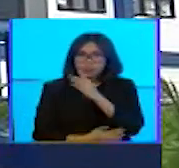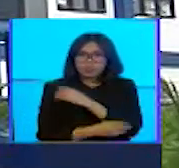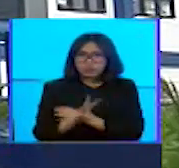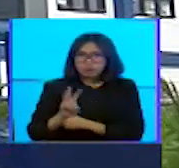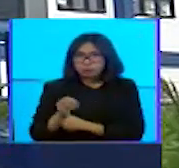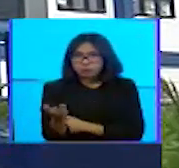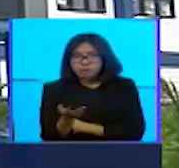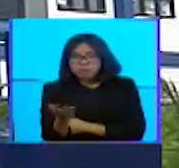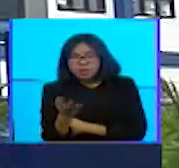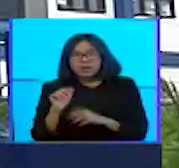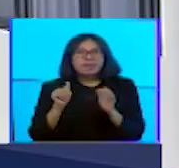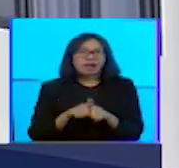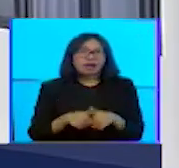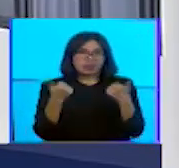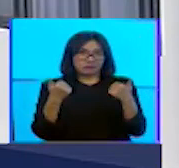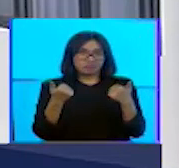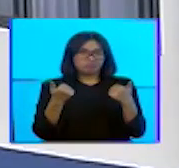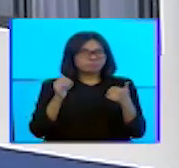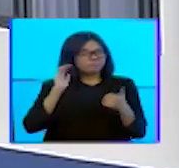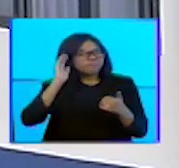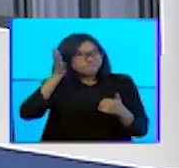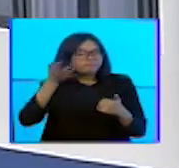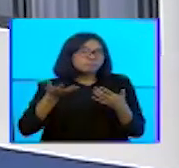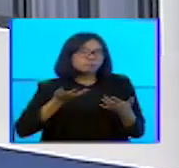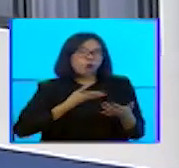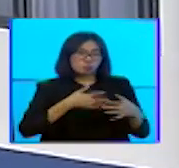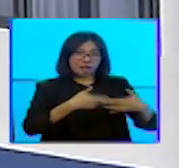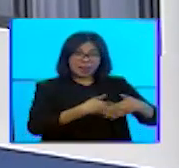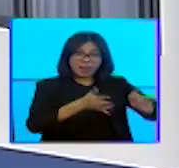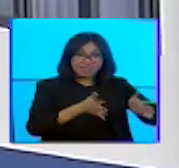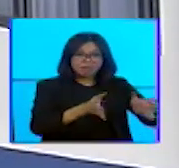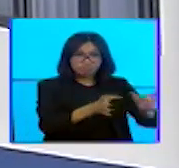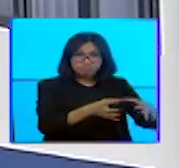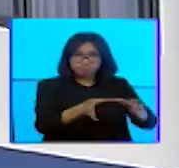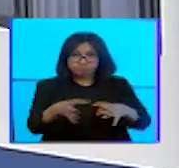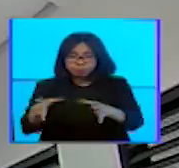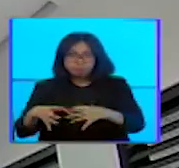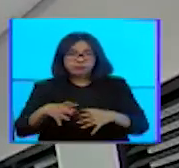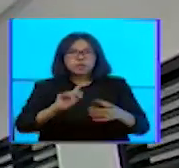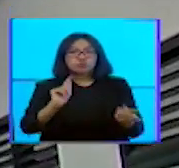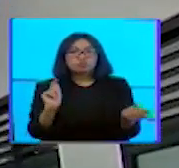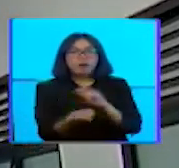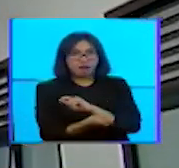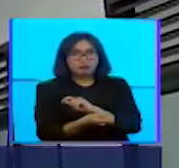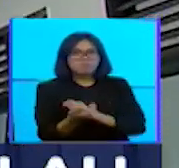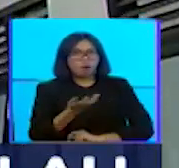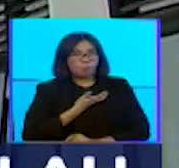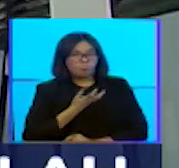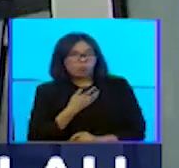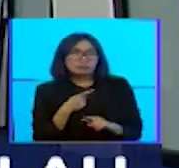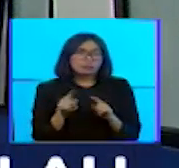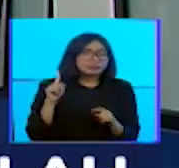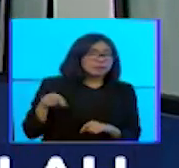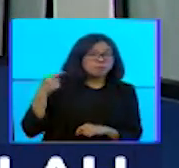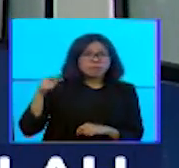Jurumudi kota Tangerang ini Rencananya akan digunakan untuk menampung pasien covert nineteen meskipun saat ini kami belum